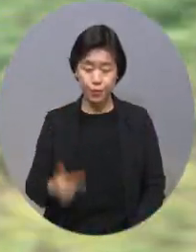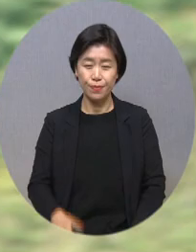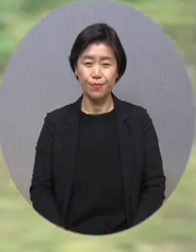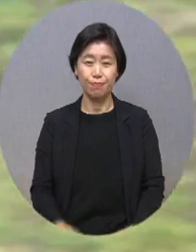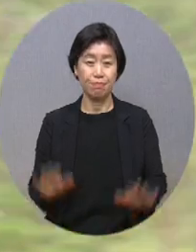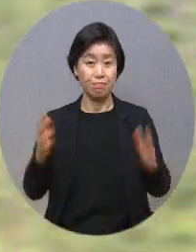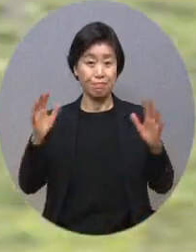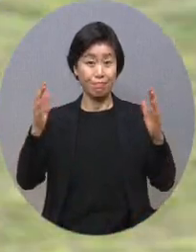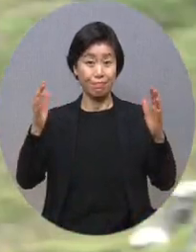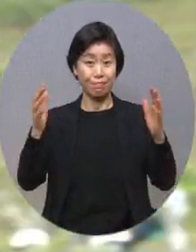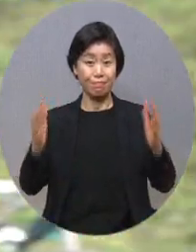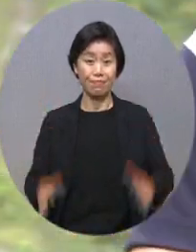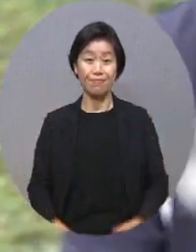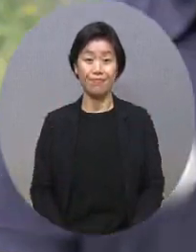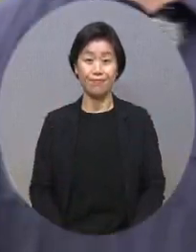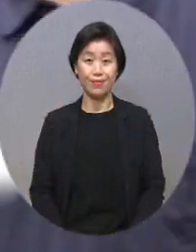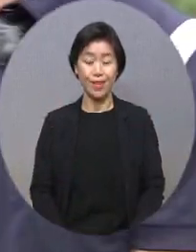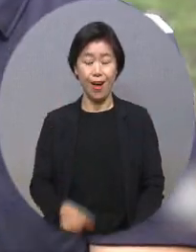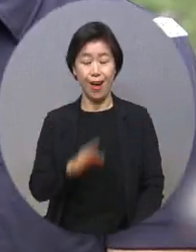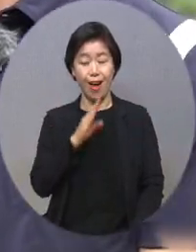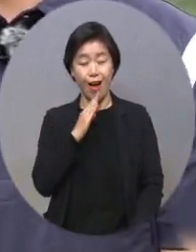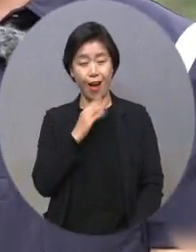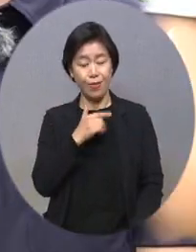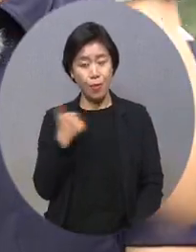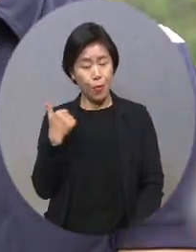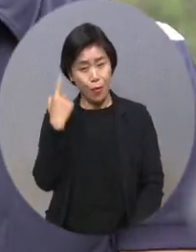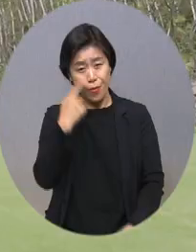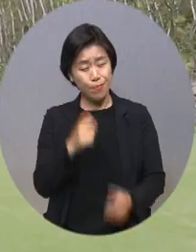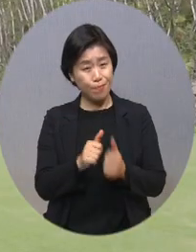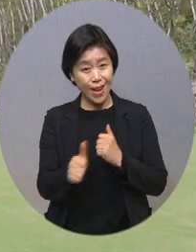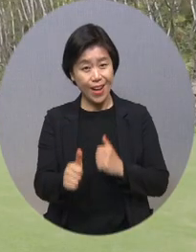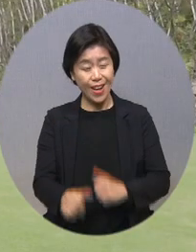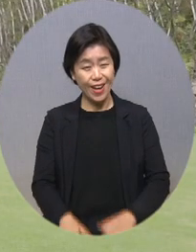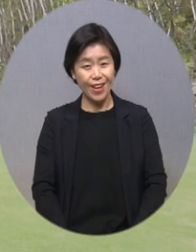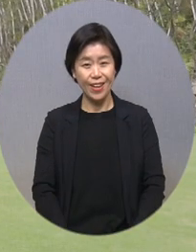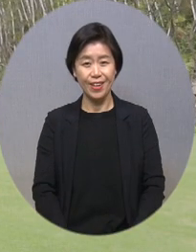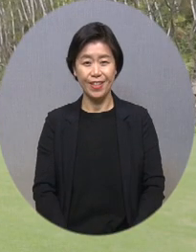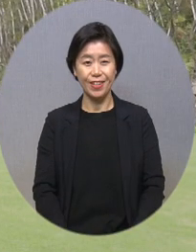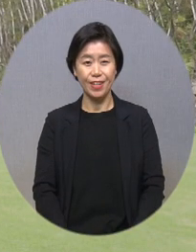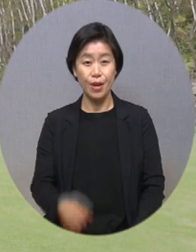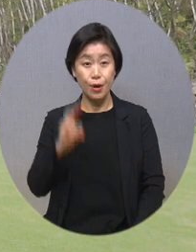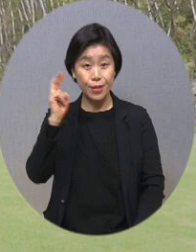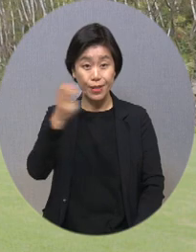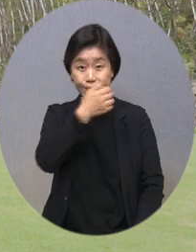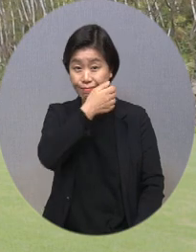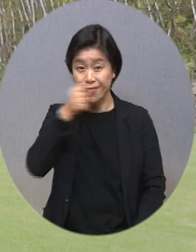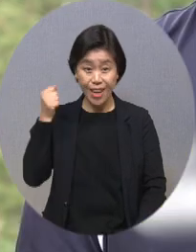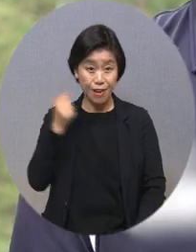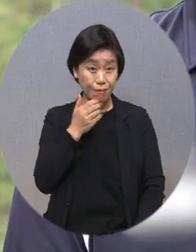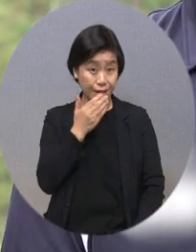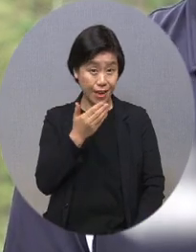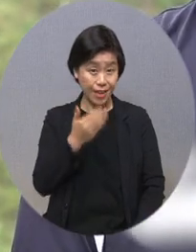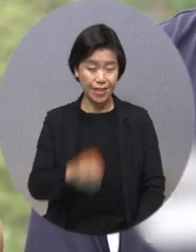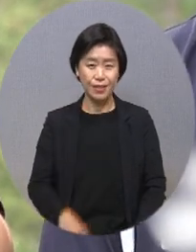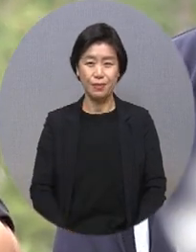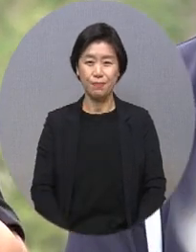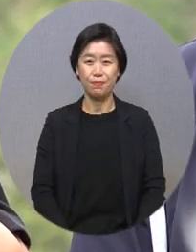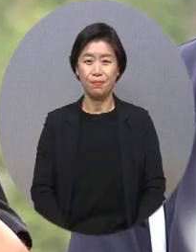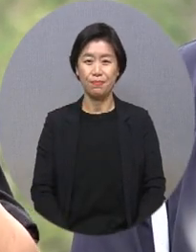잘생겼다. 너무 잘생겼다. 혹시 얼굴을 좀 보여주실 수 있나요?